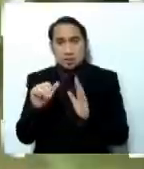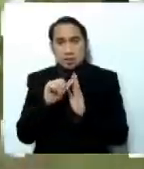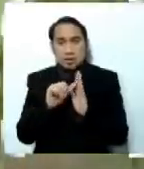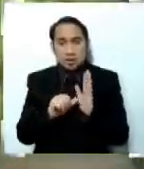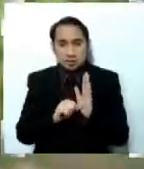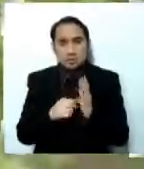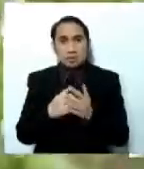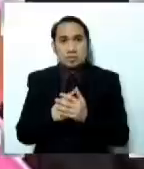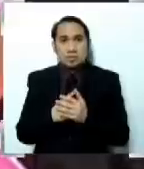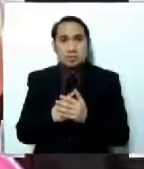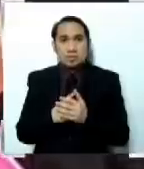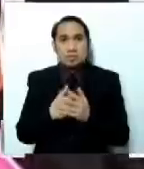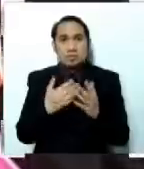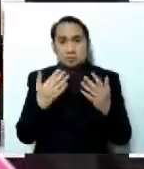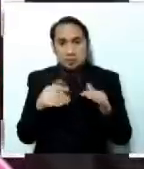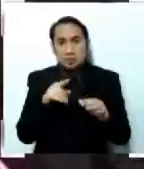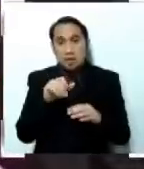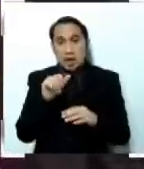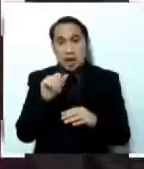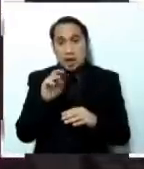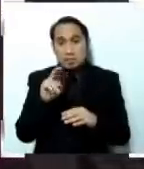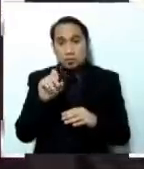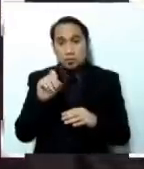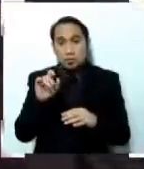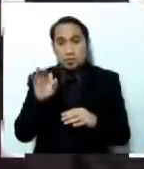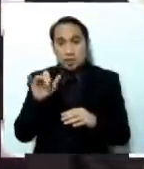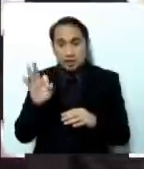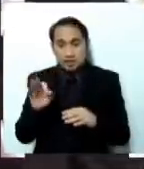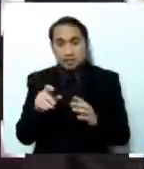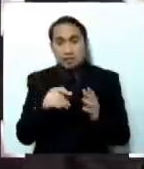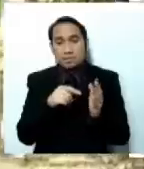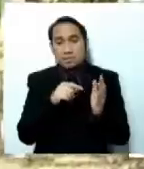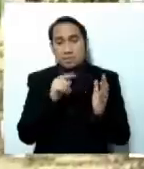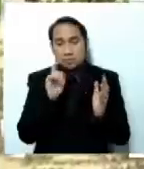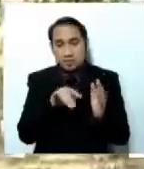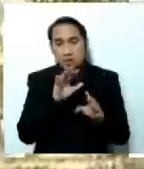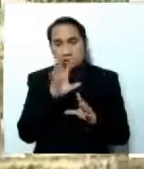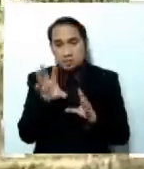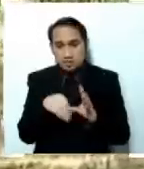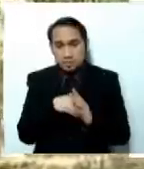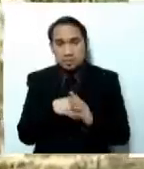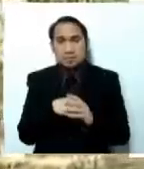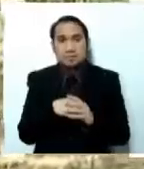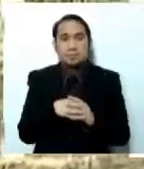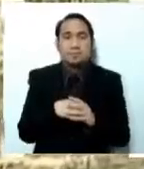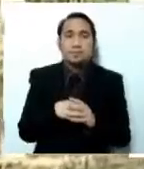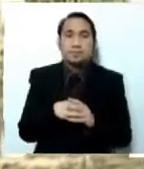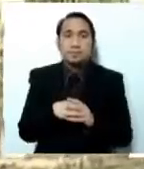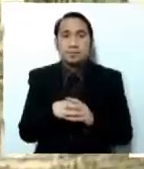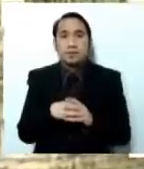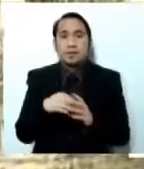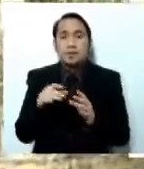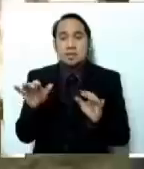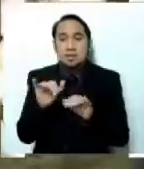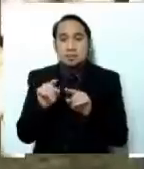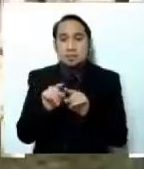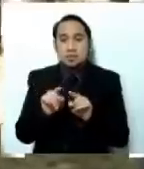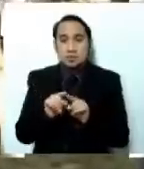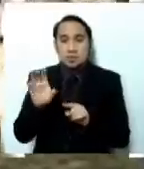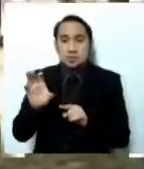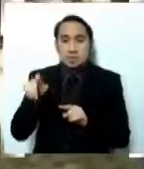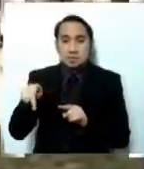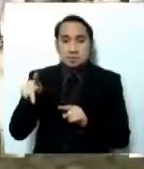na teroristang grupo. Tinukoy na rin daw ng Anti-Terrorism Council na terrorist group ang CPP-NPA at iba pang